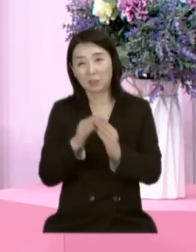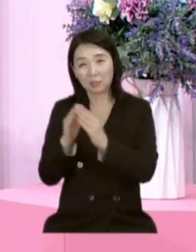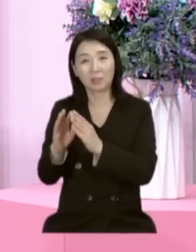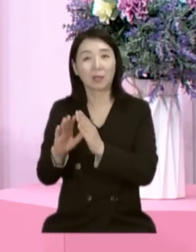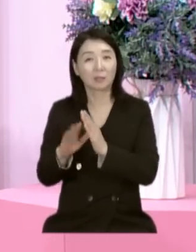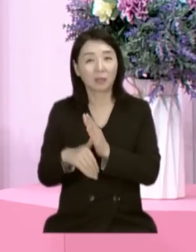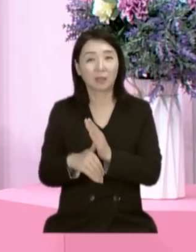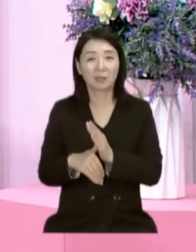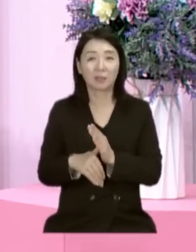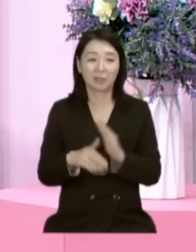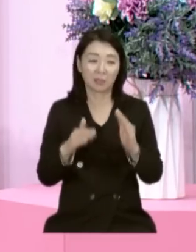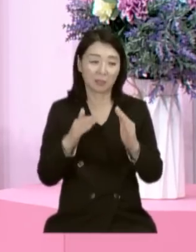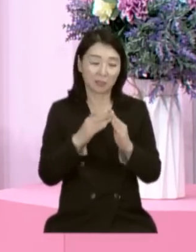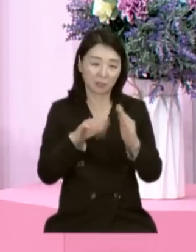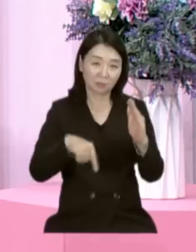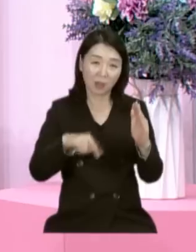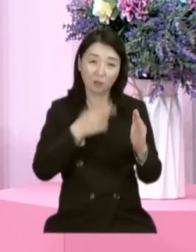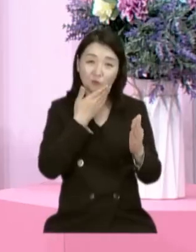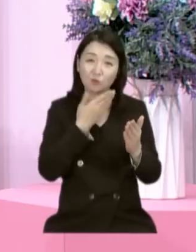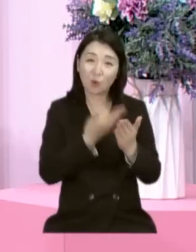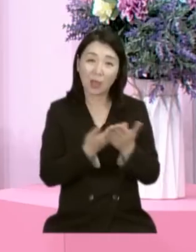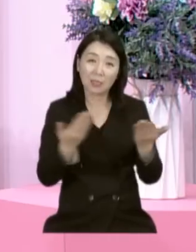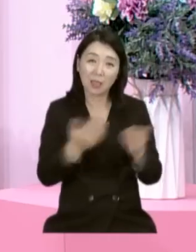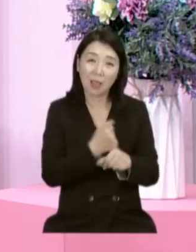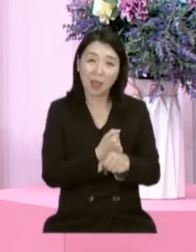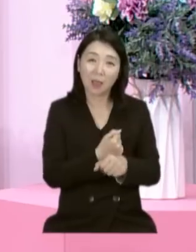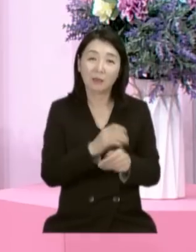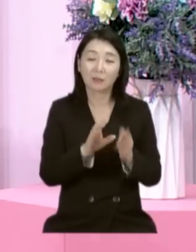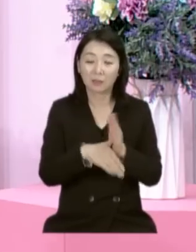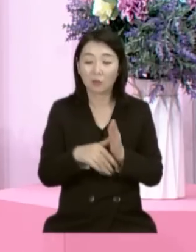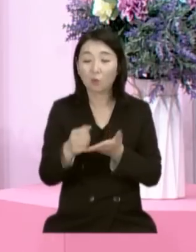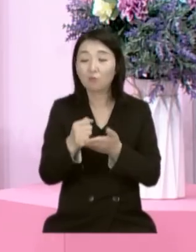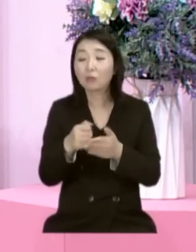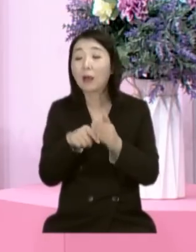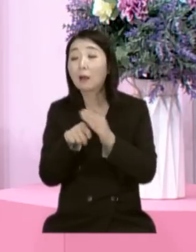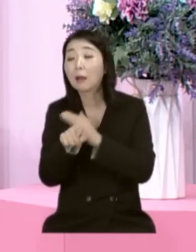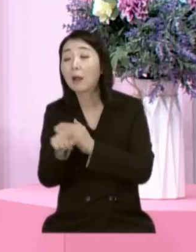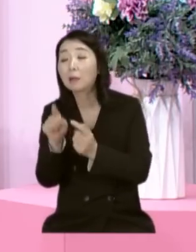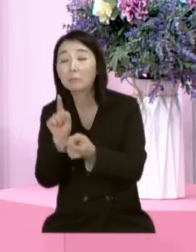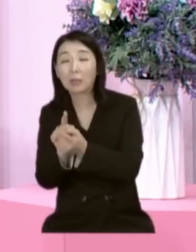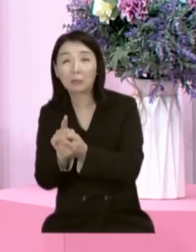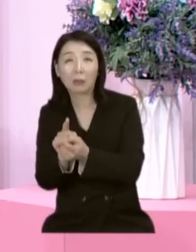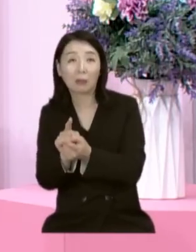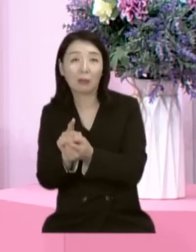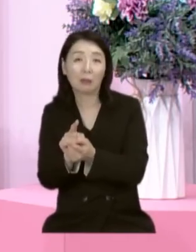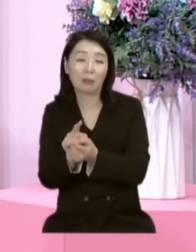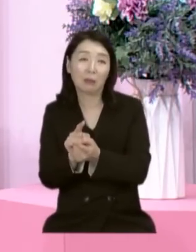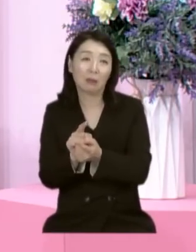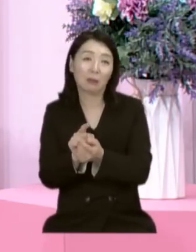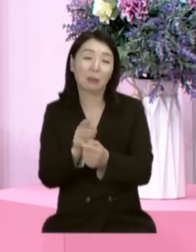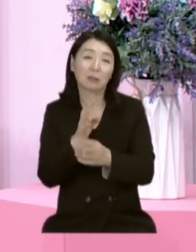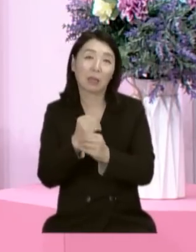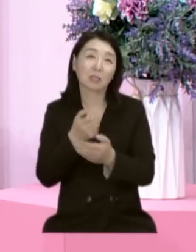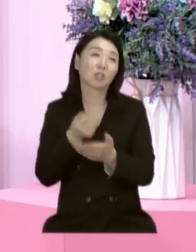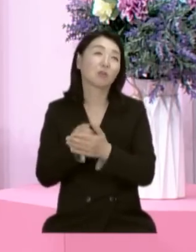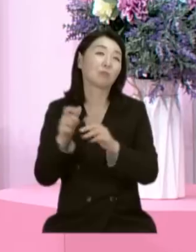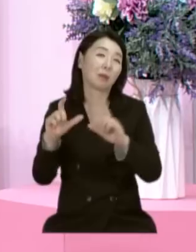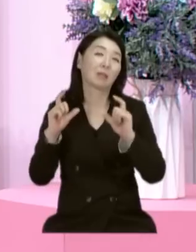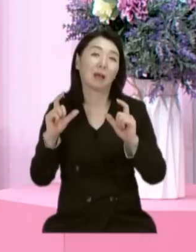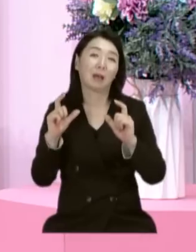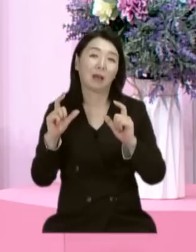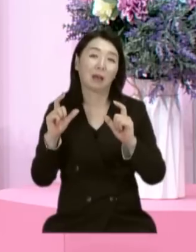이사를 한다든지 집안에 어떤 중요한 일을 한다면 꼭 무당한테 가서 나를 잡아야 되고